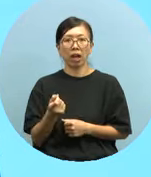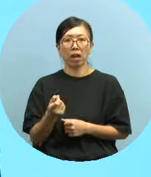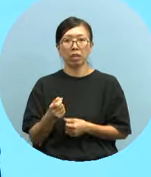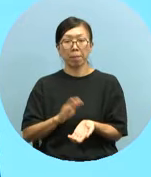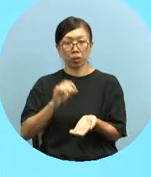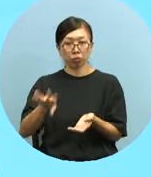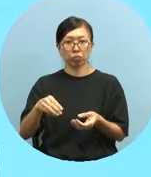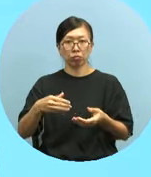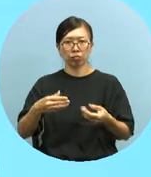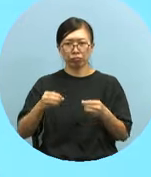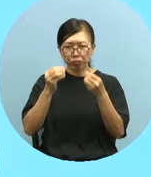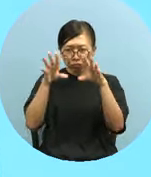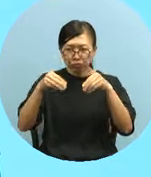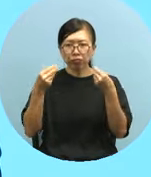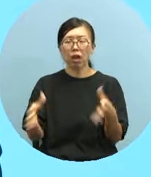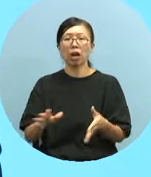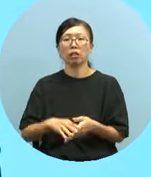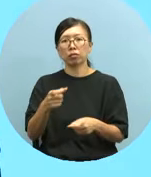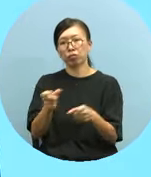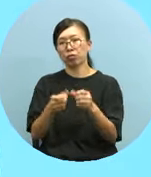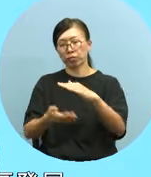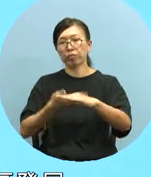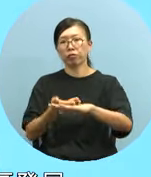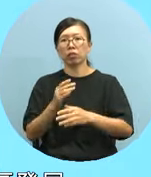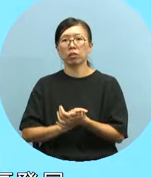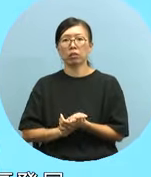盡快喺疫情之後咧振興翻經濟，喺呢方